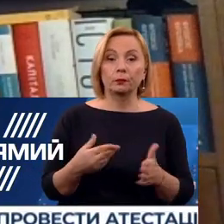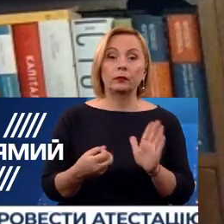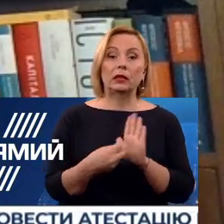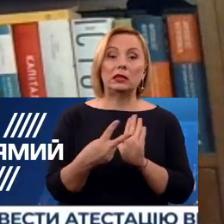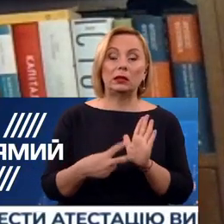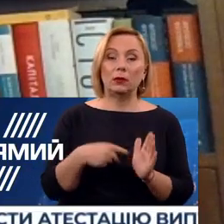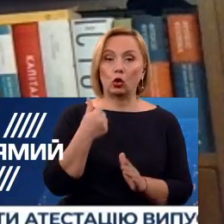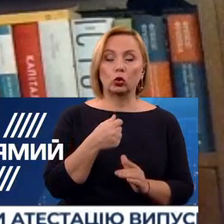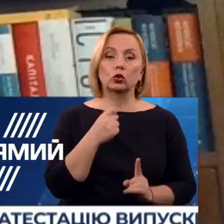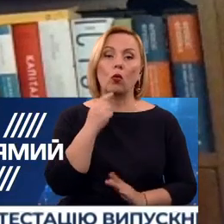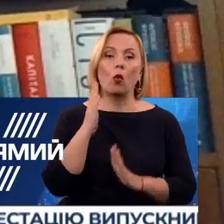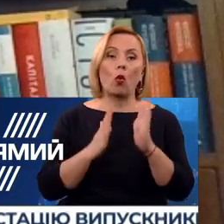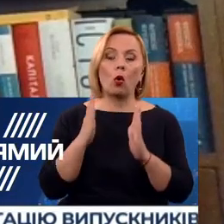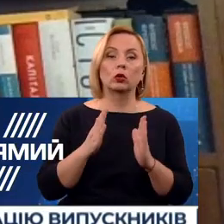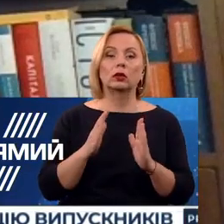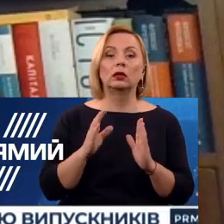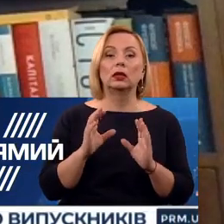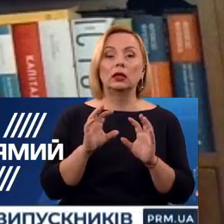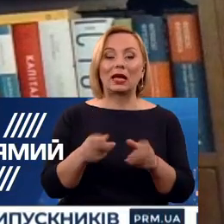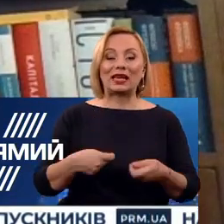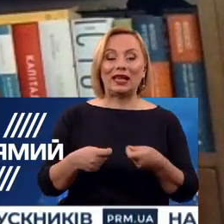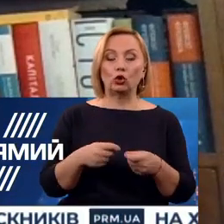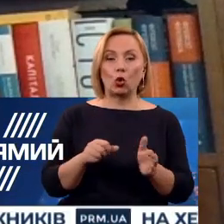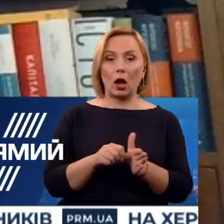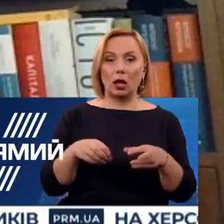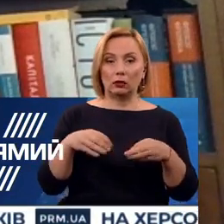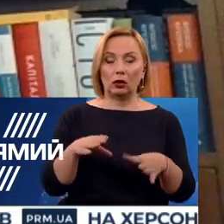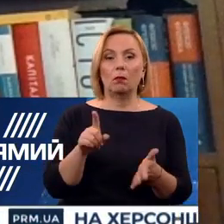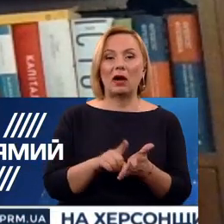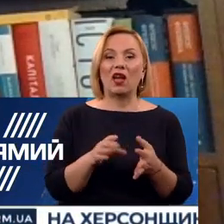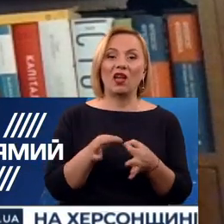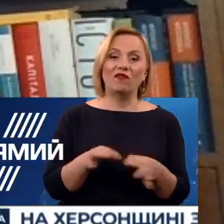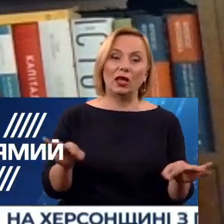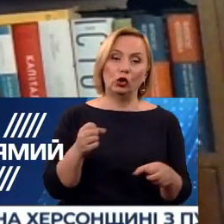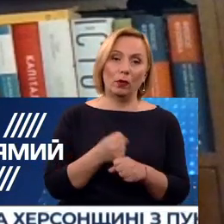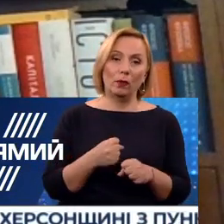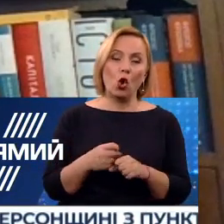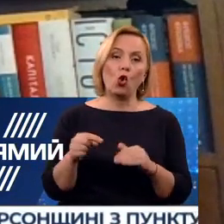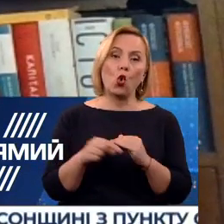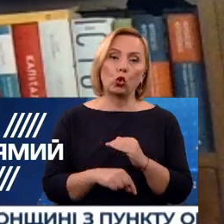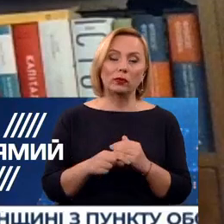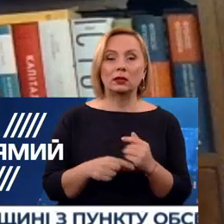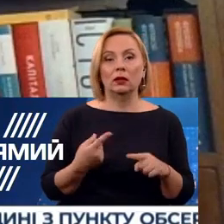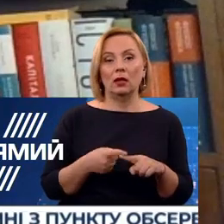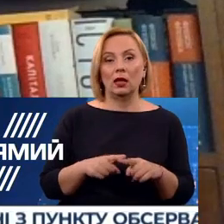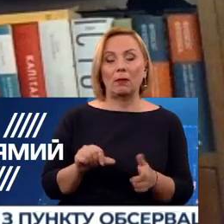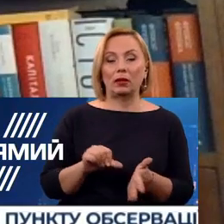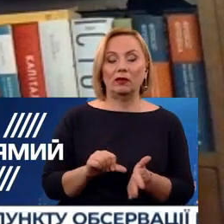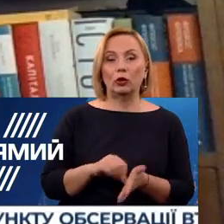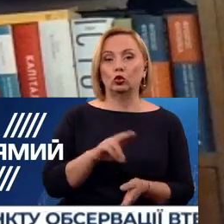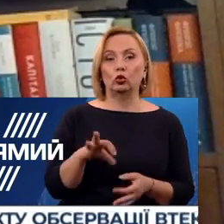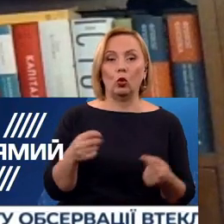проголосували закон про ринок електроенергії. Він має вільно працювати. Усі корупціонери, які причетні до розвалу